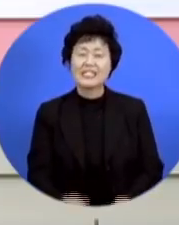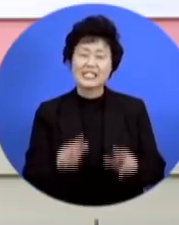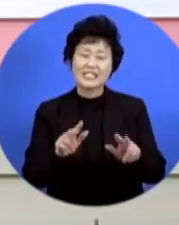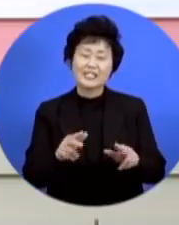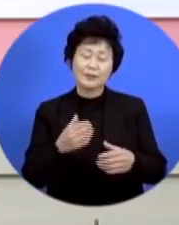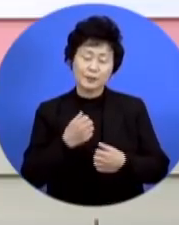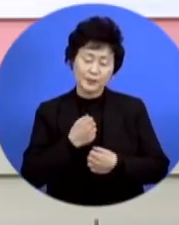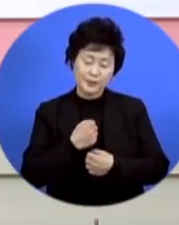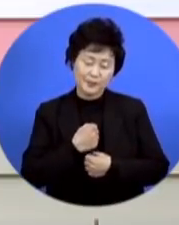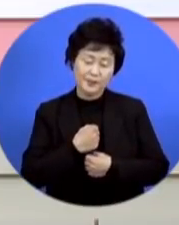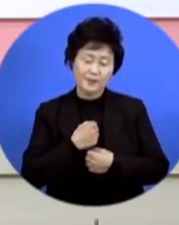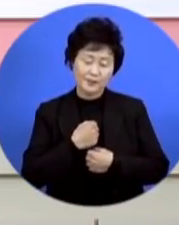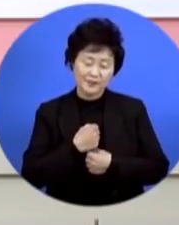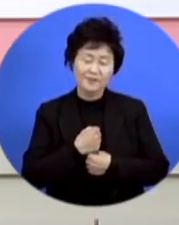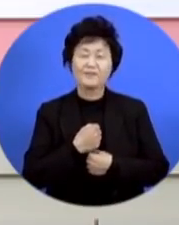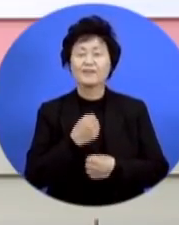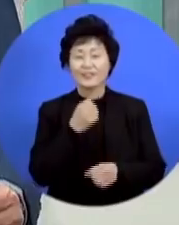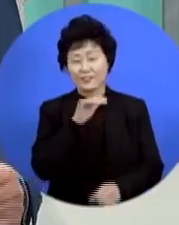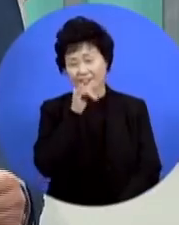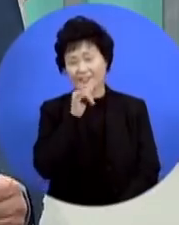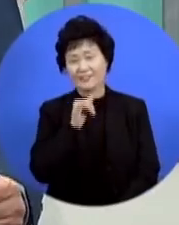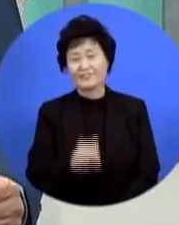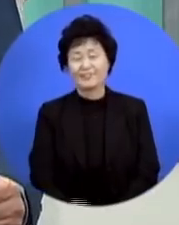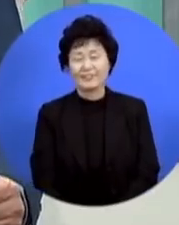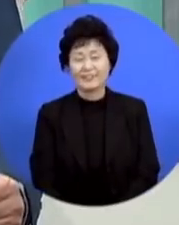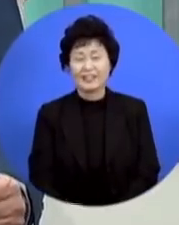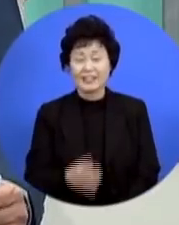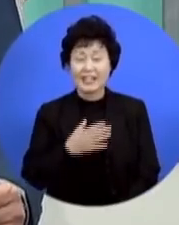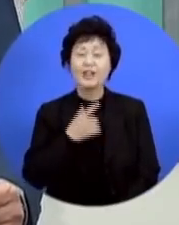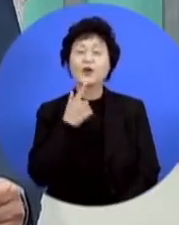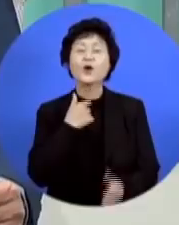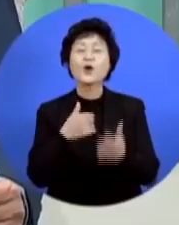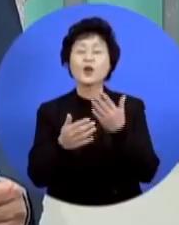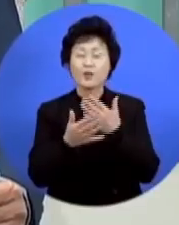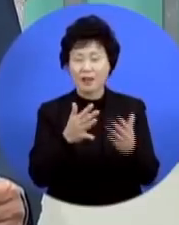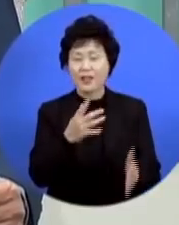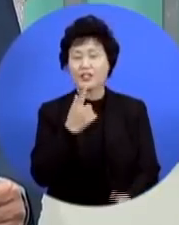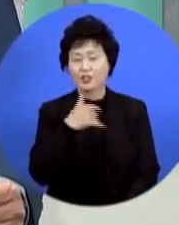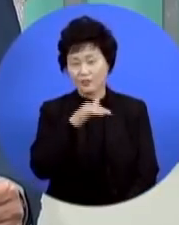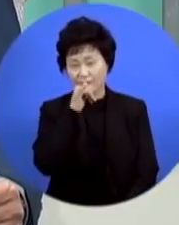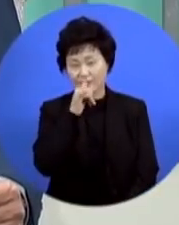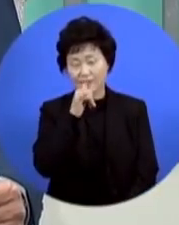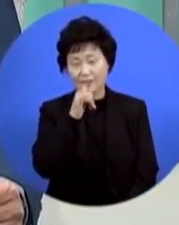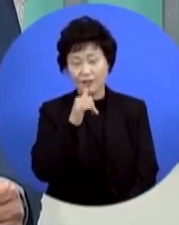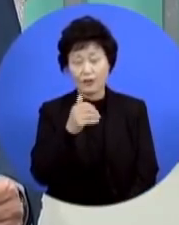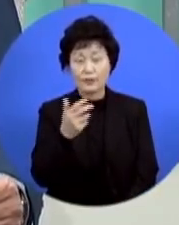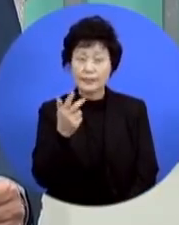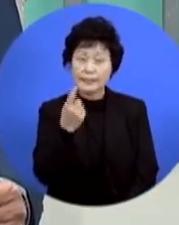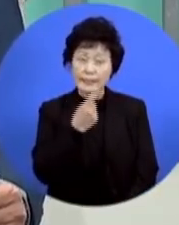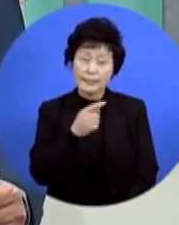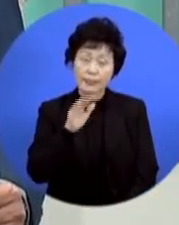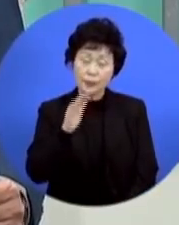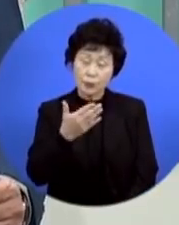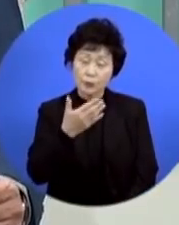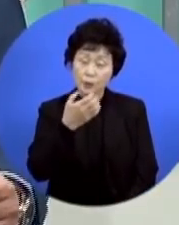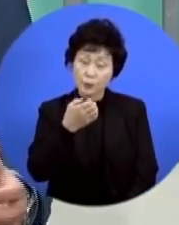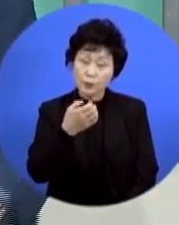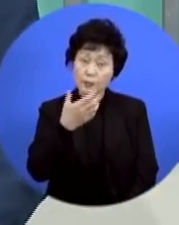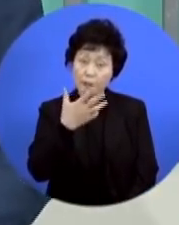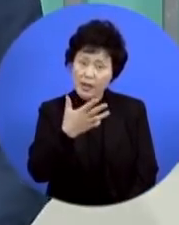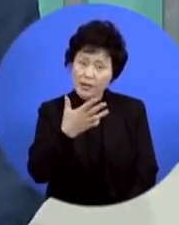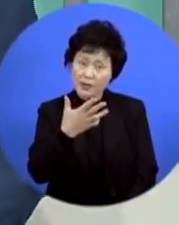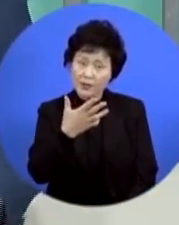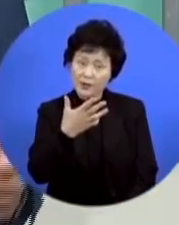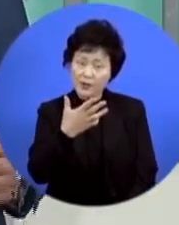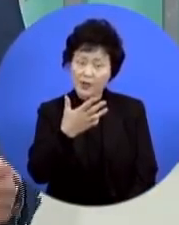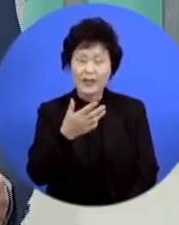진짜 조심하셔야 돼요. 네, 네, 네. 사실은 저도 경험이 있거든요. 아 그러시군요. 그거 나서 저는 98년도에 네. 그래갖고 다른 사람들은 모르는데 본인은